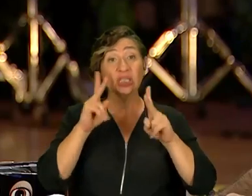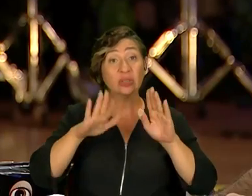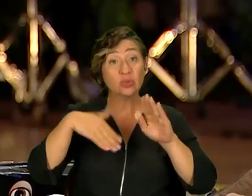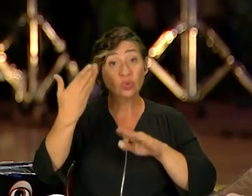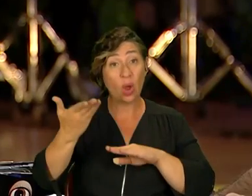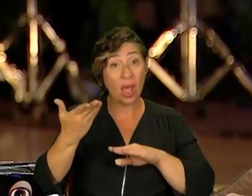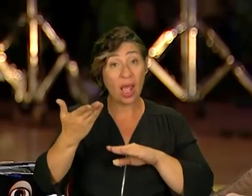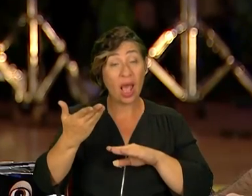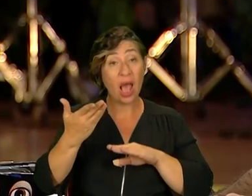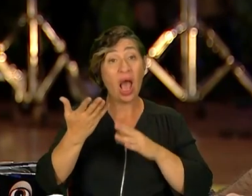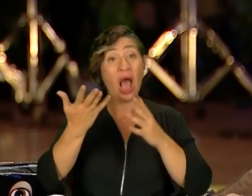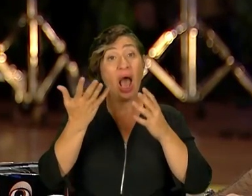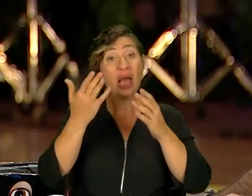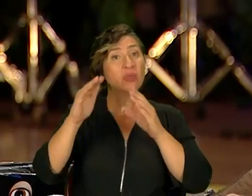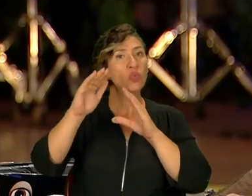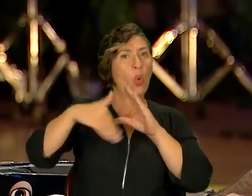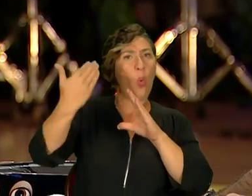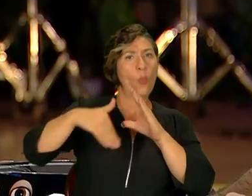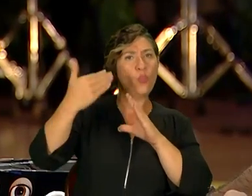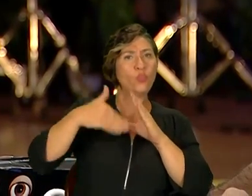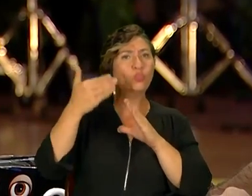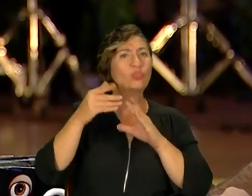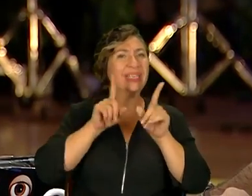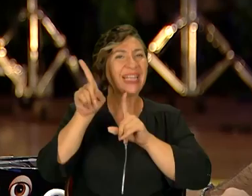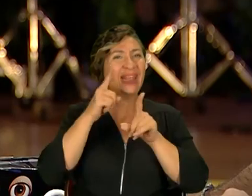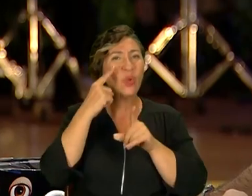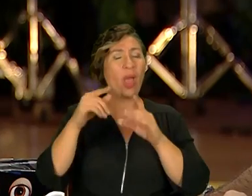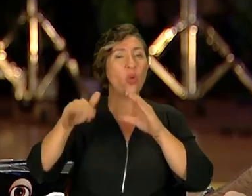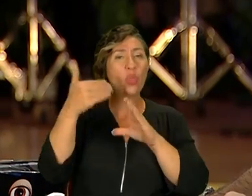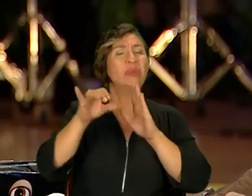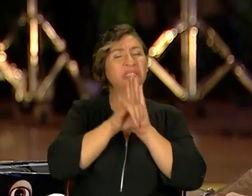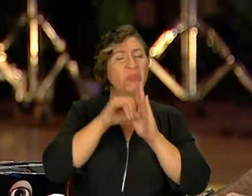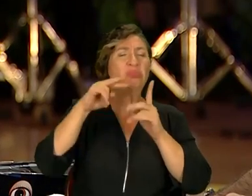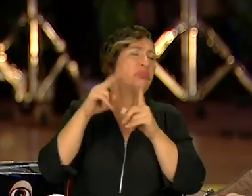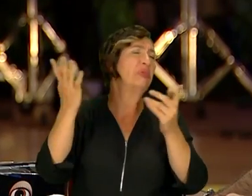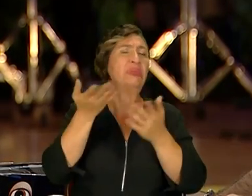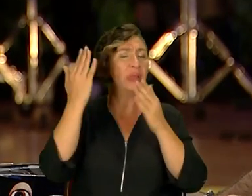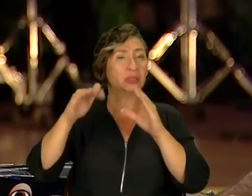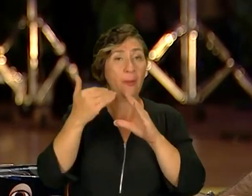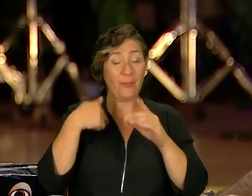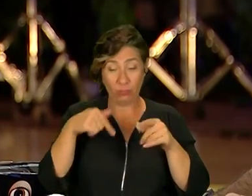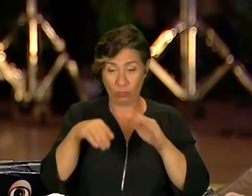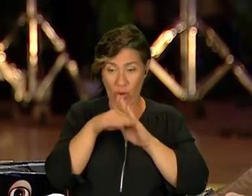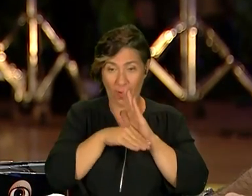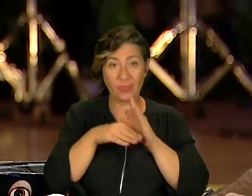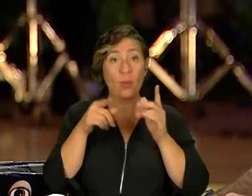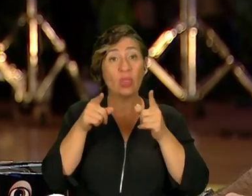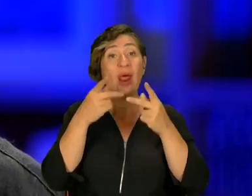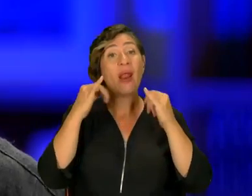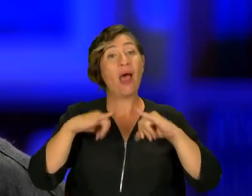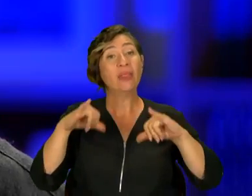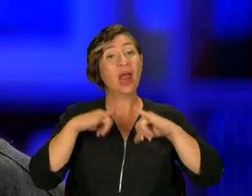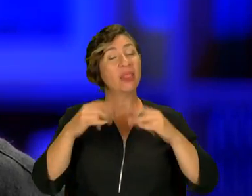açıkladıktan sonra aldığınız tepkileri, sosyal medyadan aldığınız tepkileri, burada benim programımda